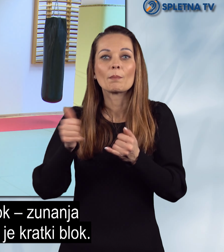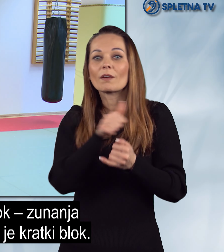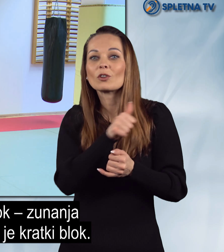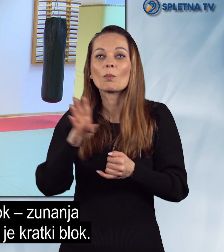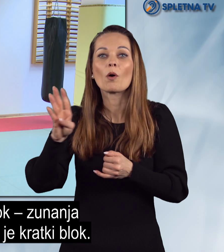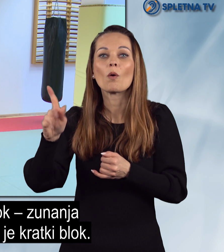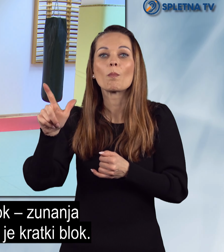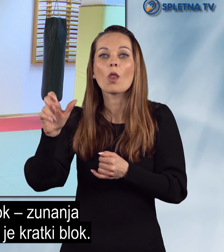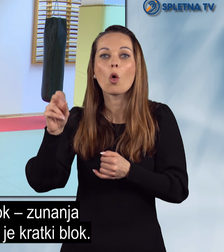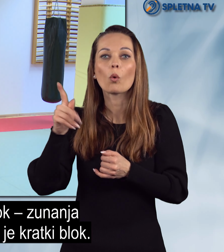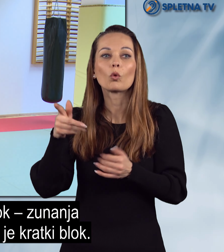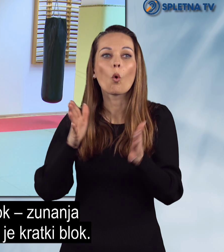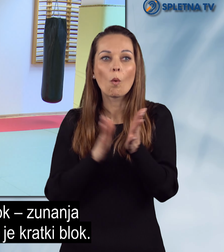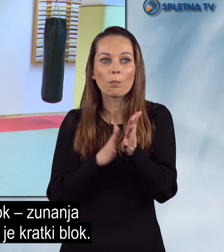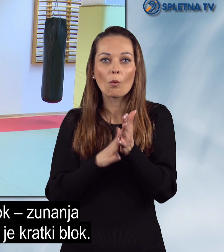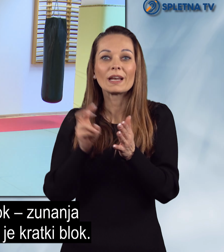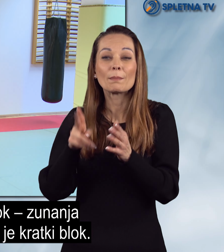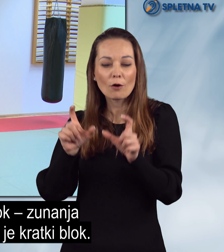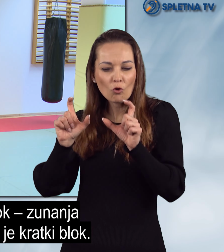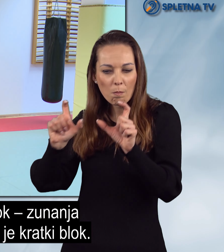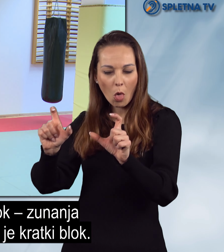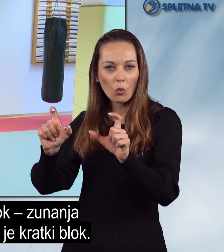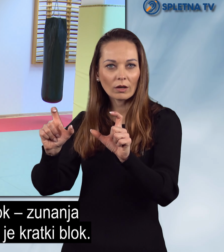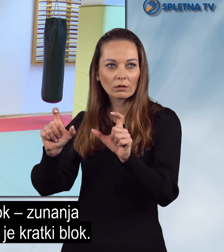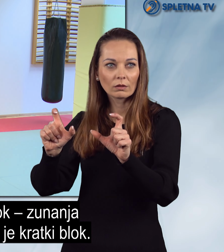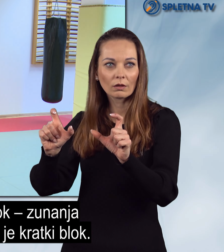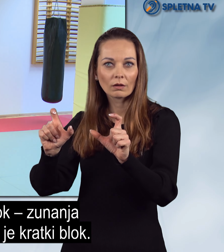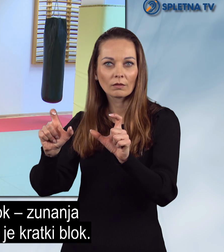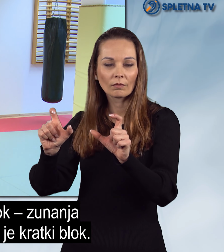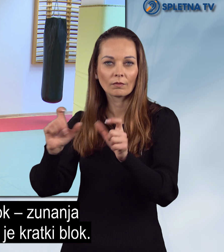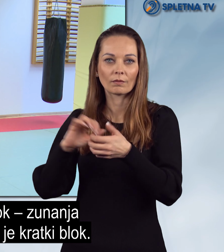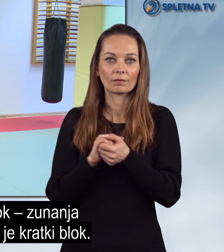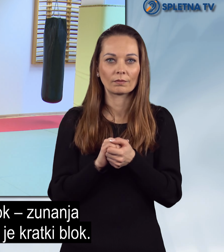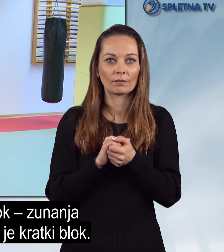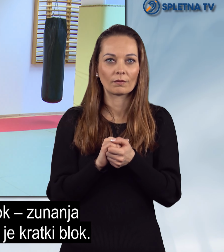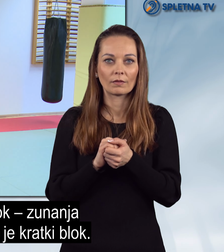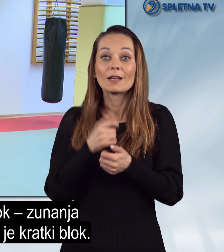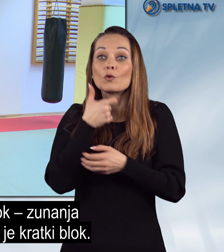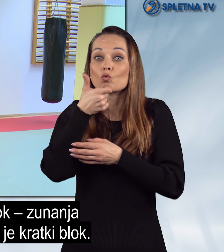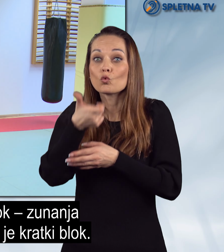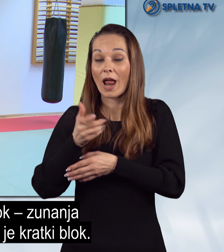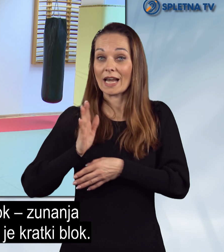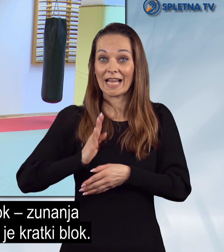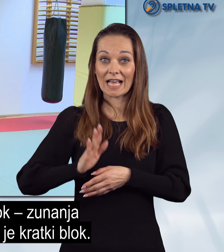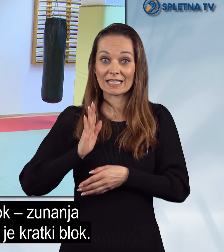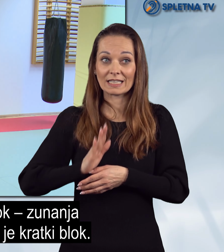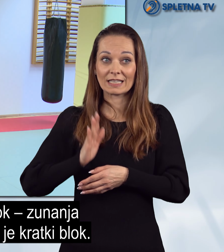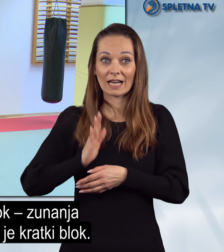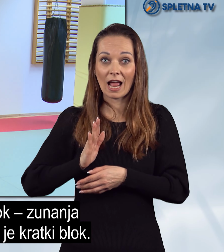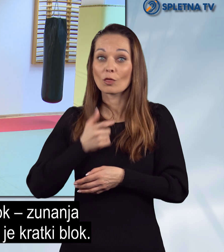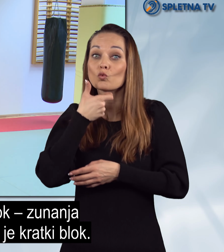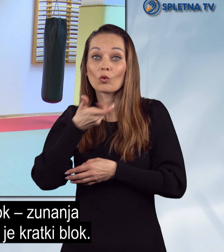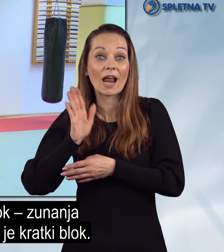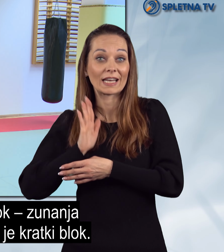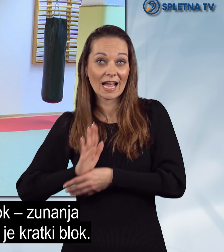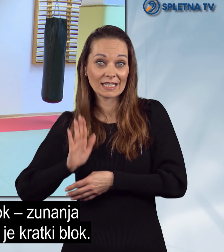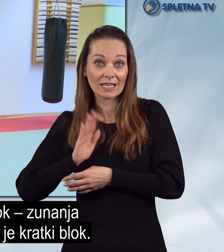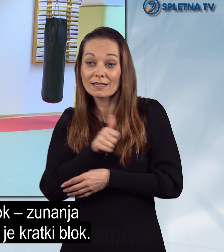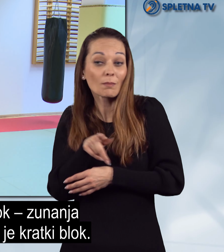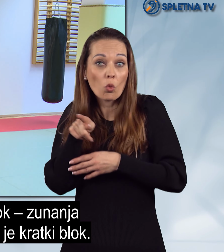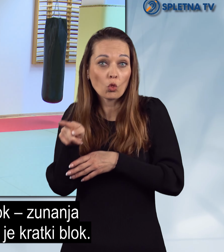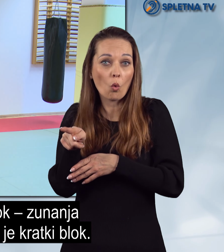Gremo zdaj najprej samo blok, se pravi, blok imaš, daj, ja, kar daj, zunanja